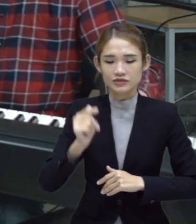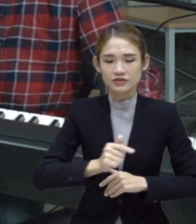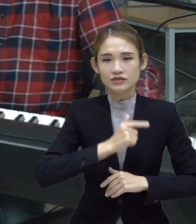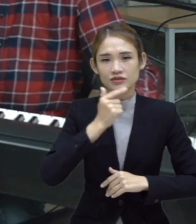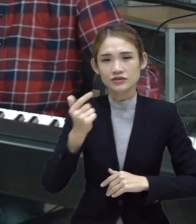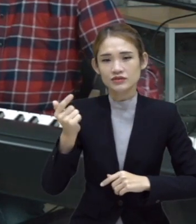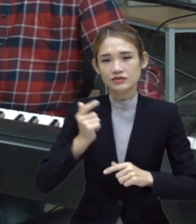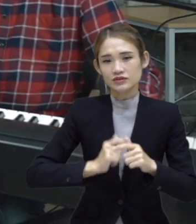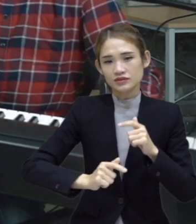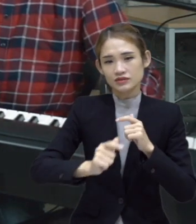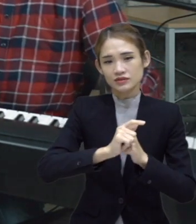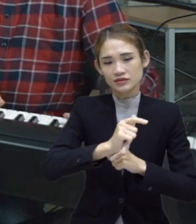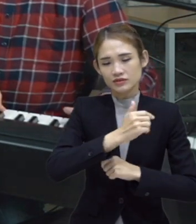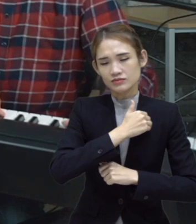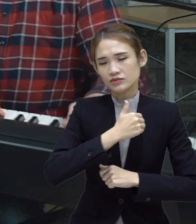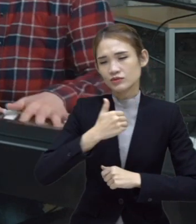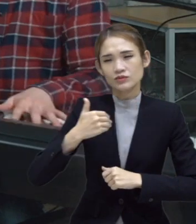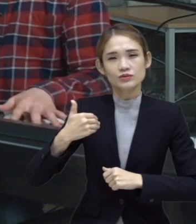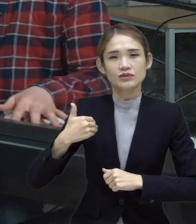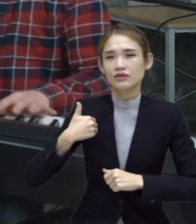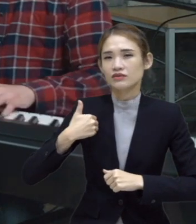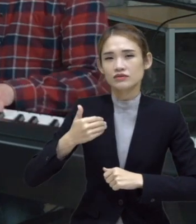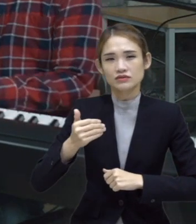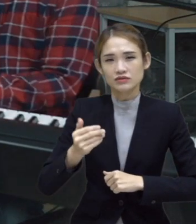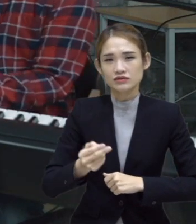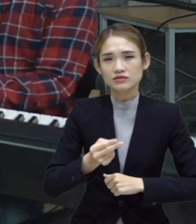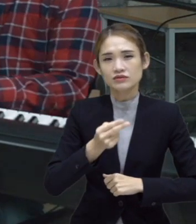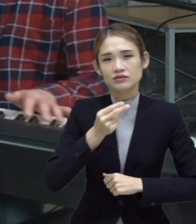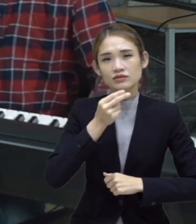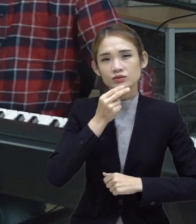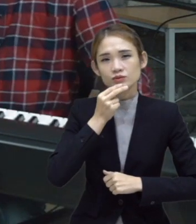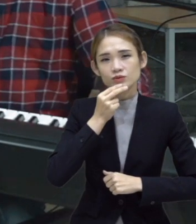하루도 자신이 없어.